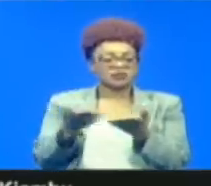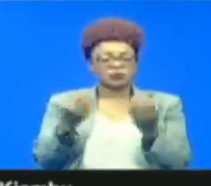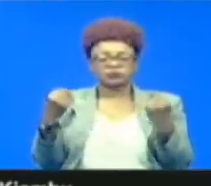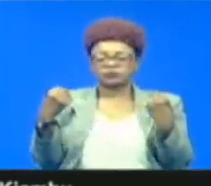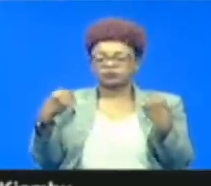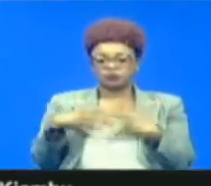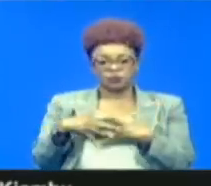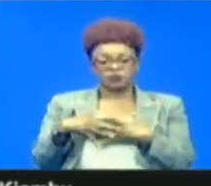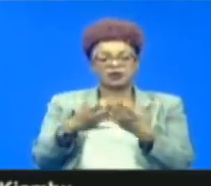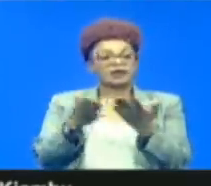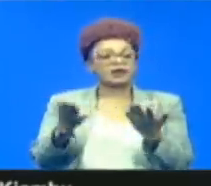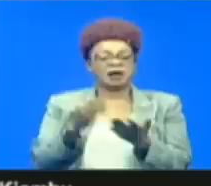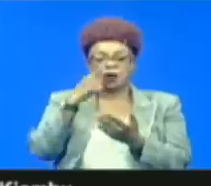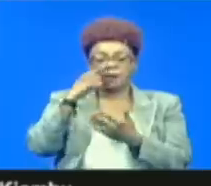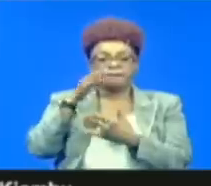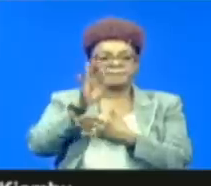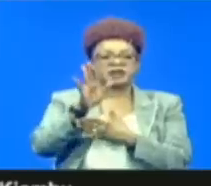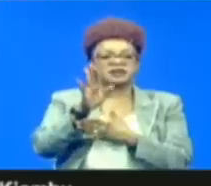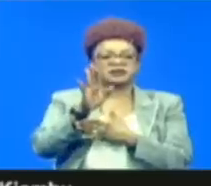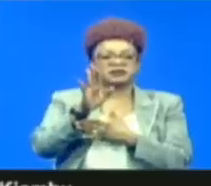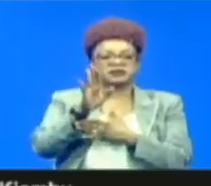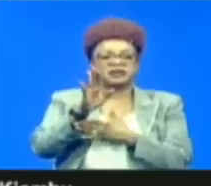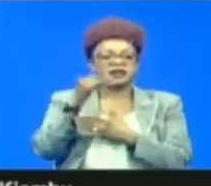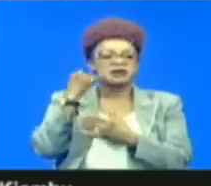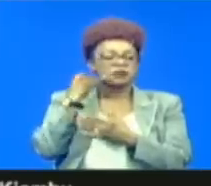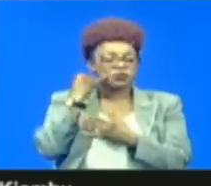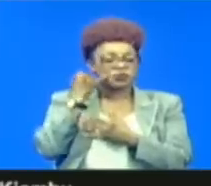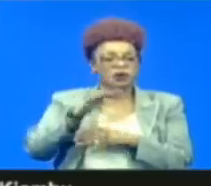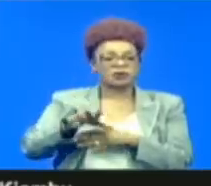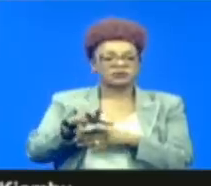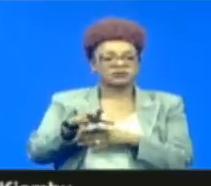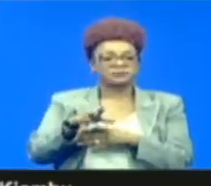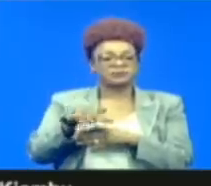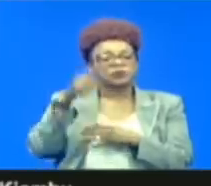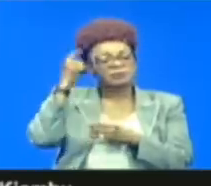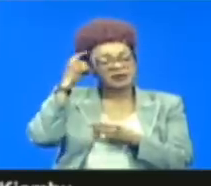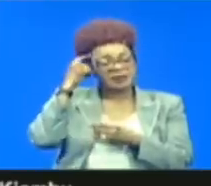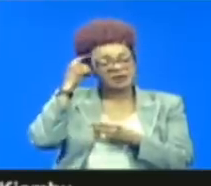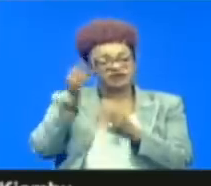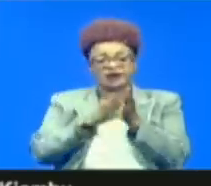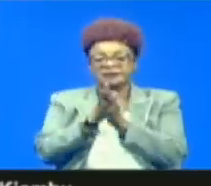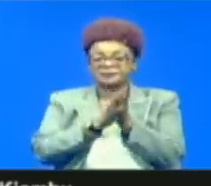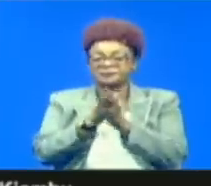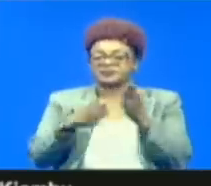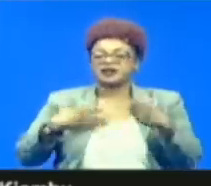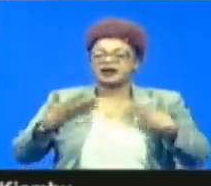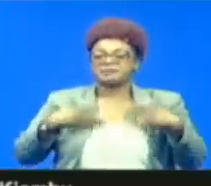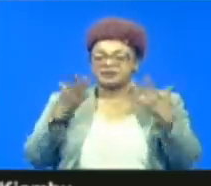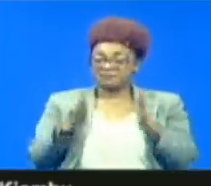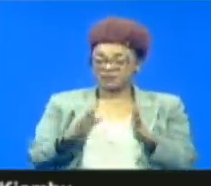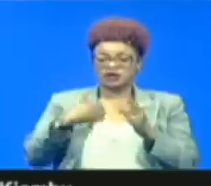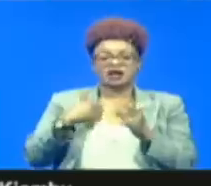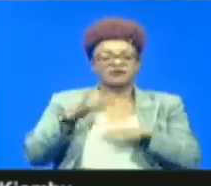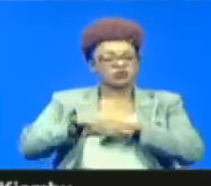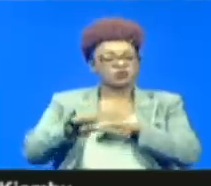mkubwa hapa nyumbani kwao Visoi, kaunti ndogo ya Rongai. Anakumbukwa kuwa mtu mchangamfu na aliye na roho